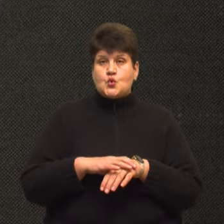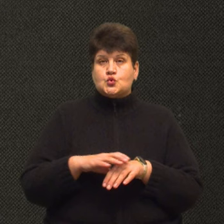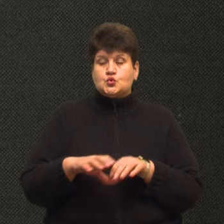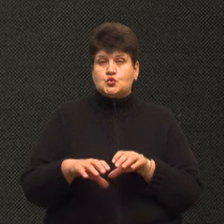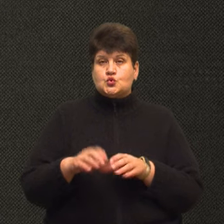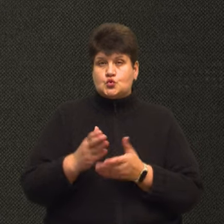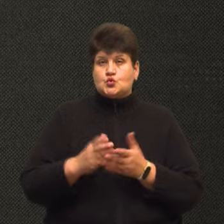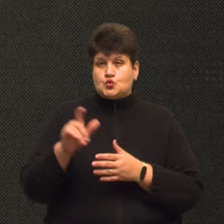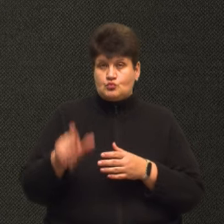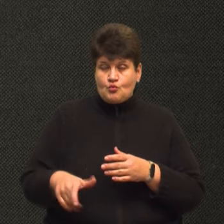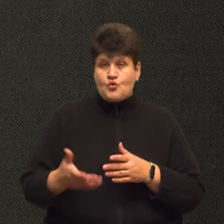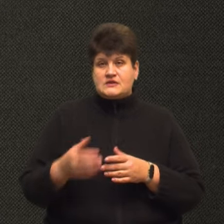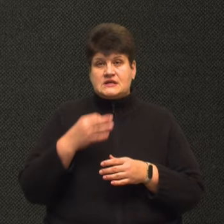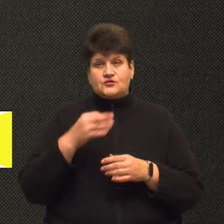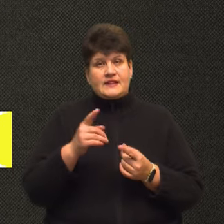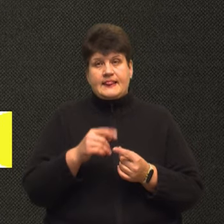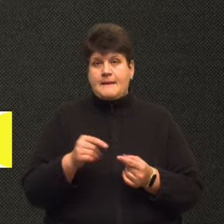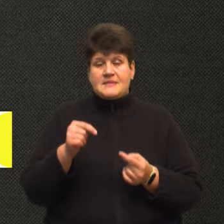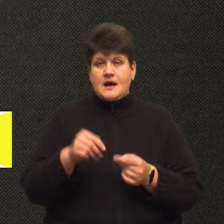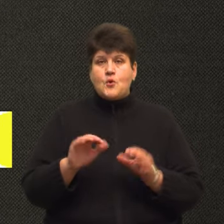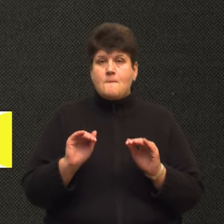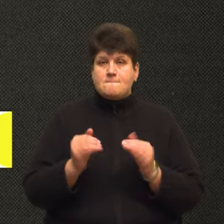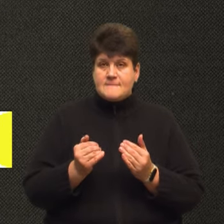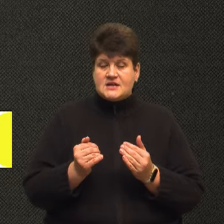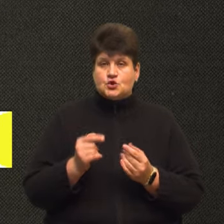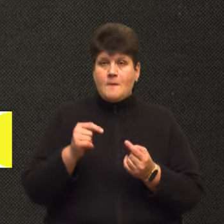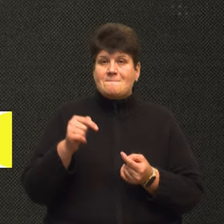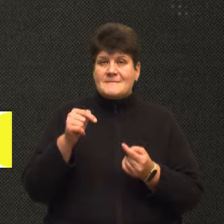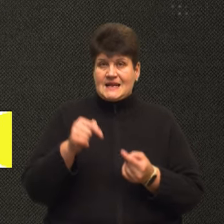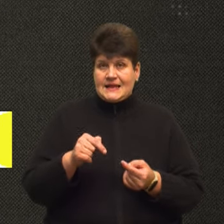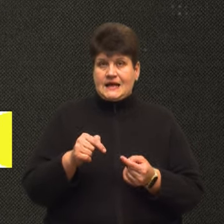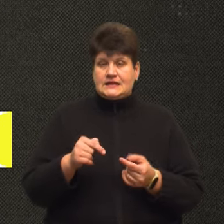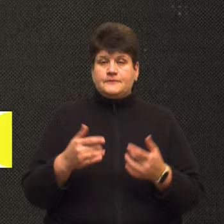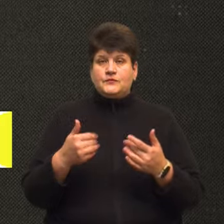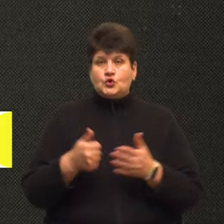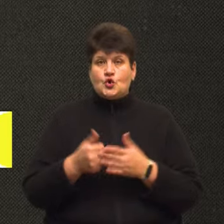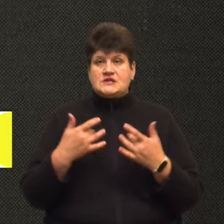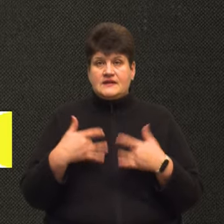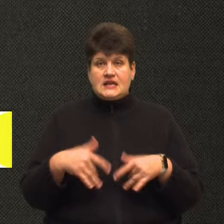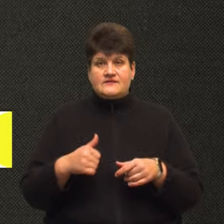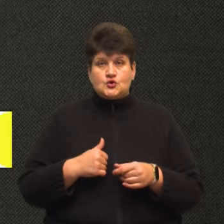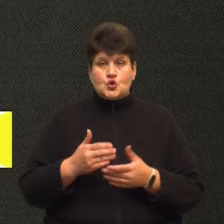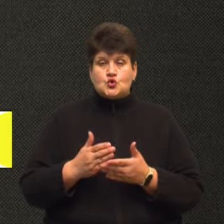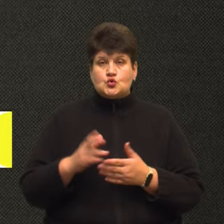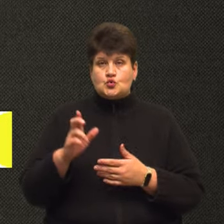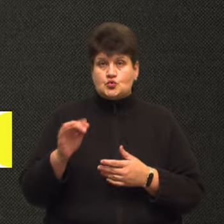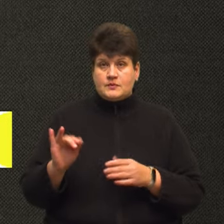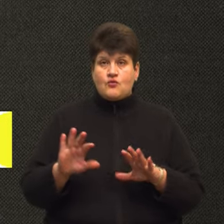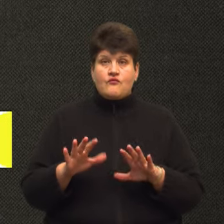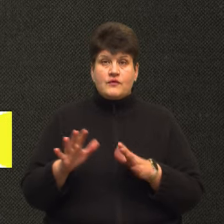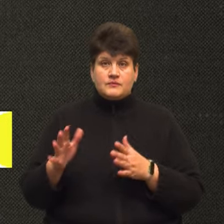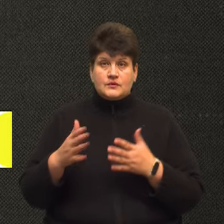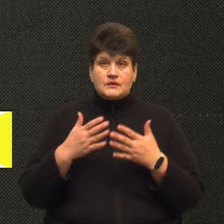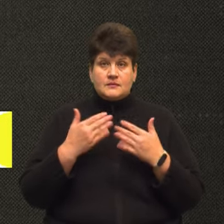визнала непридатним або обмежено придатним до звільнення з військової служби і в випадку відсутності